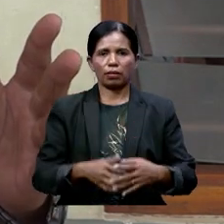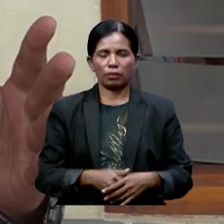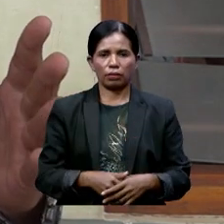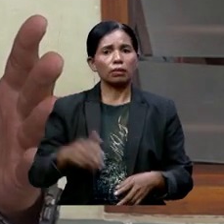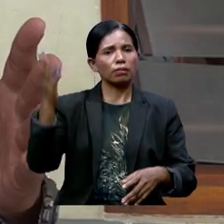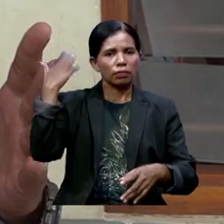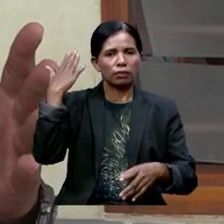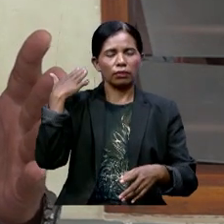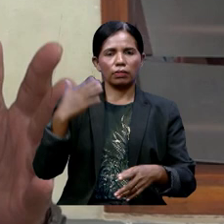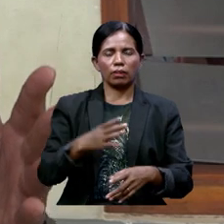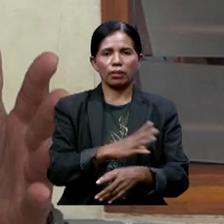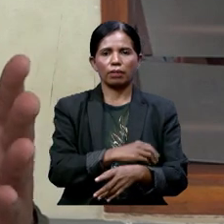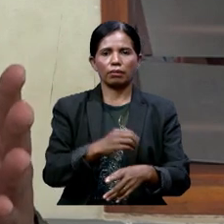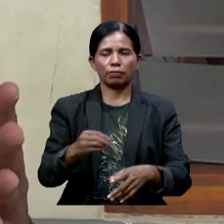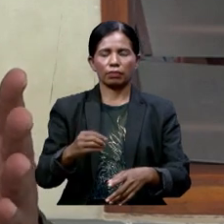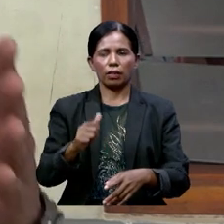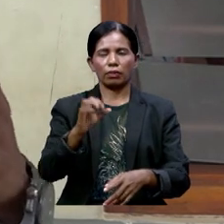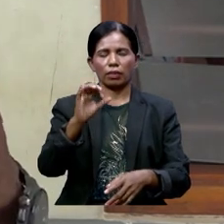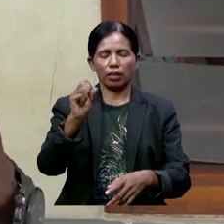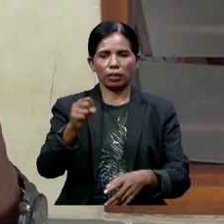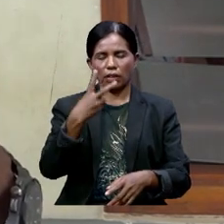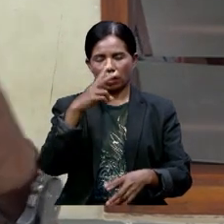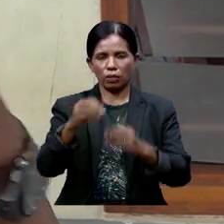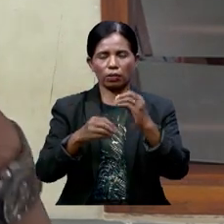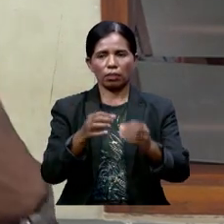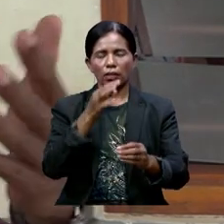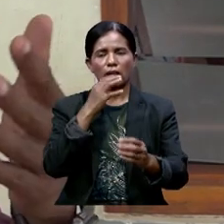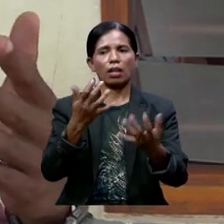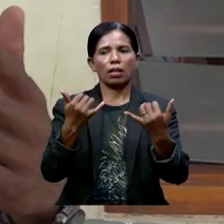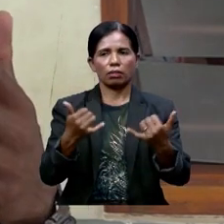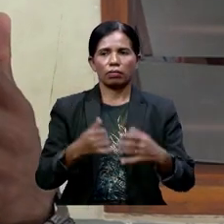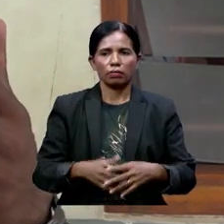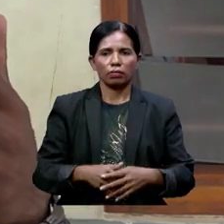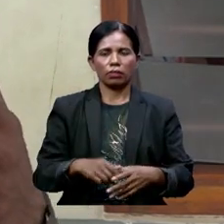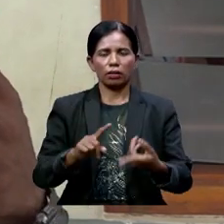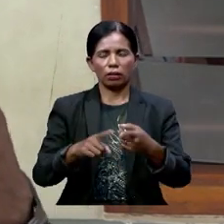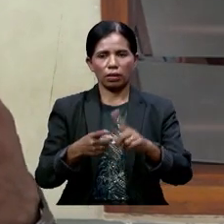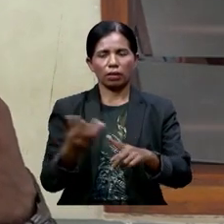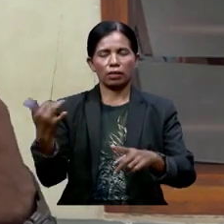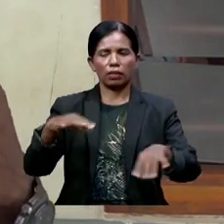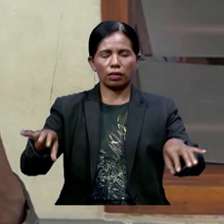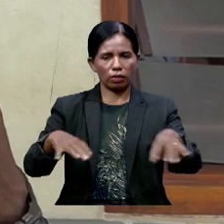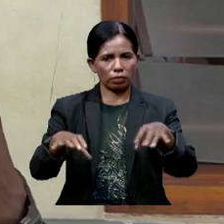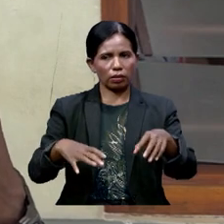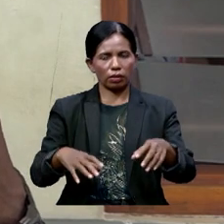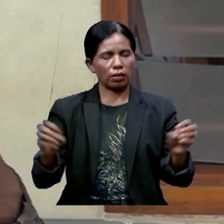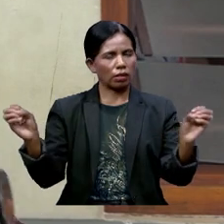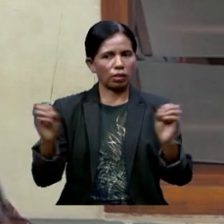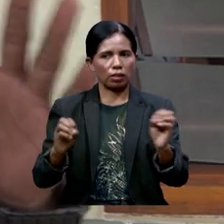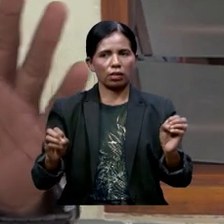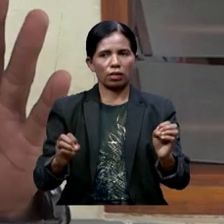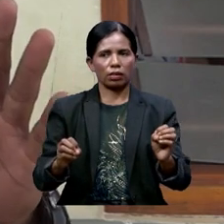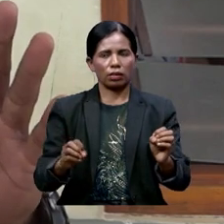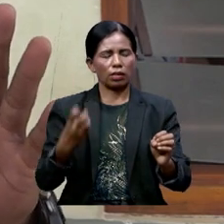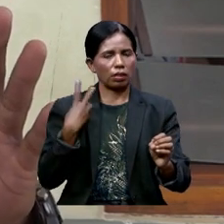uluk ya parte alfaiza bel halo kontrolu ba ayahan maybe agora dong maluk sirane be mak servis alfaiza menus tena halo kontrol